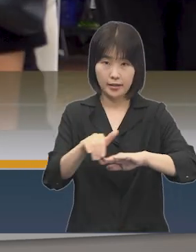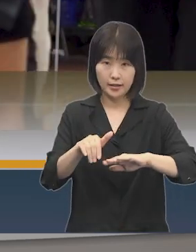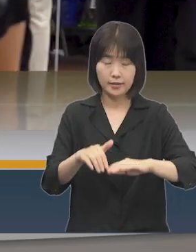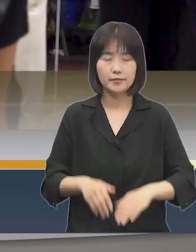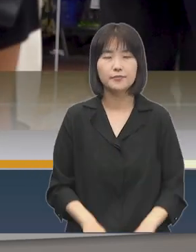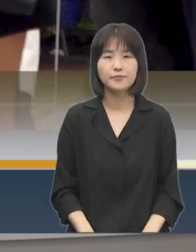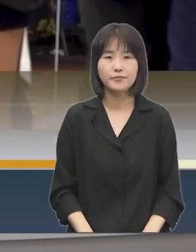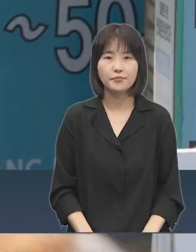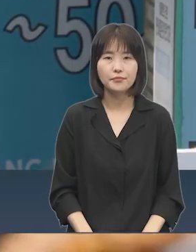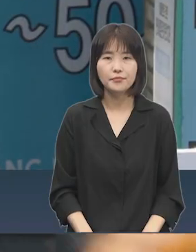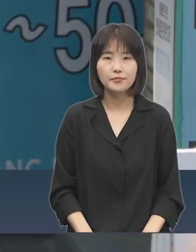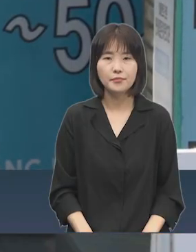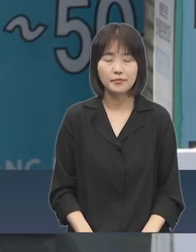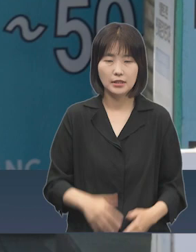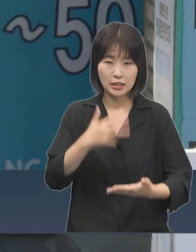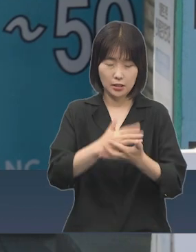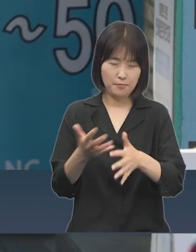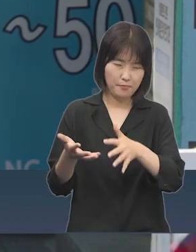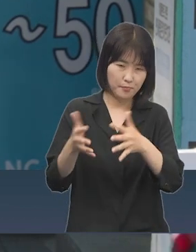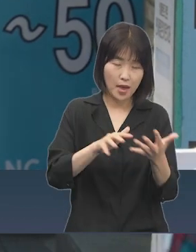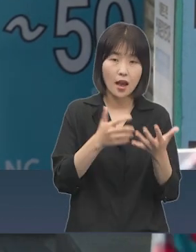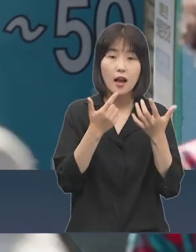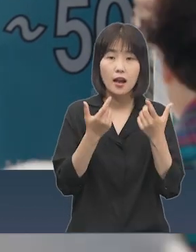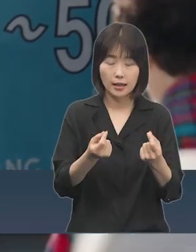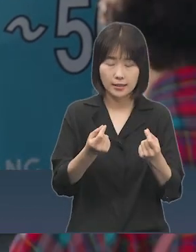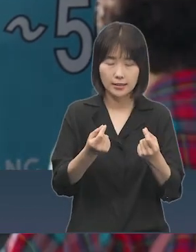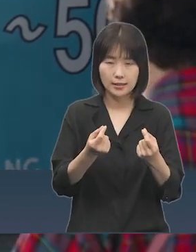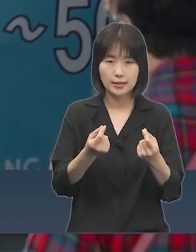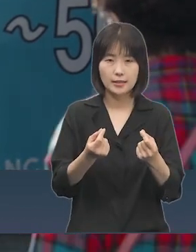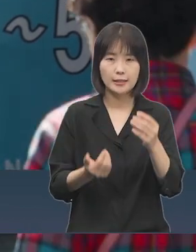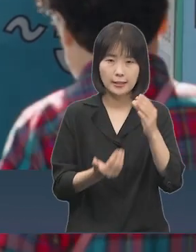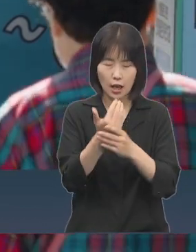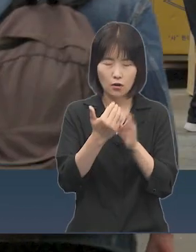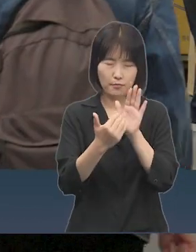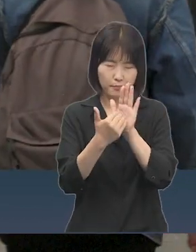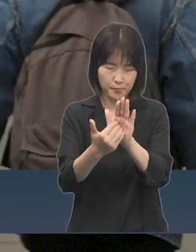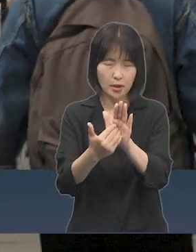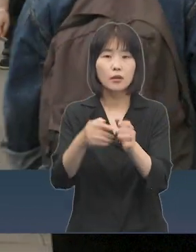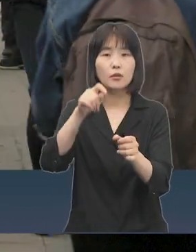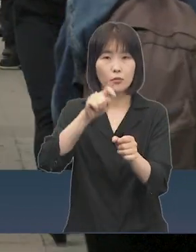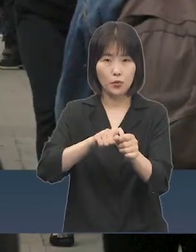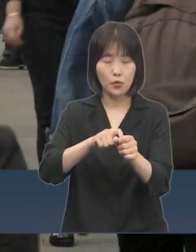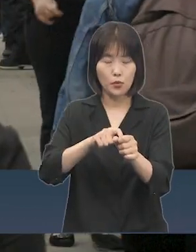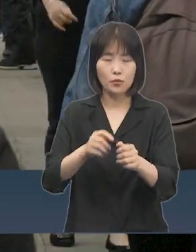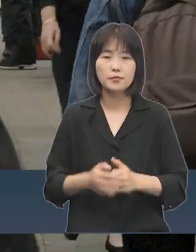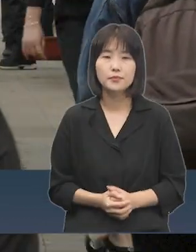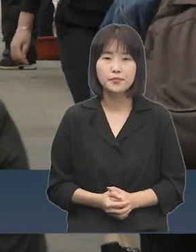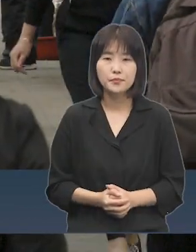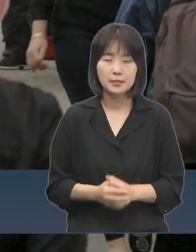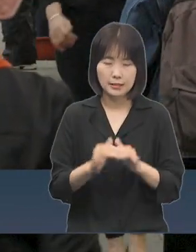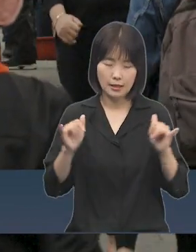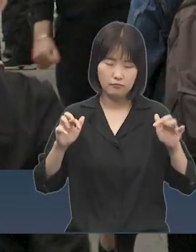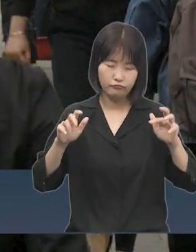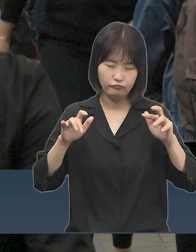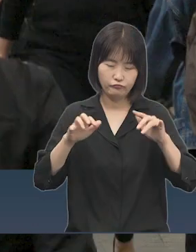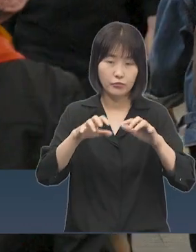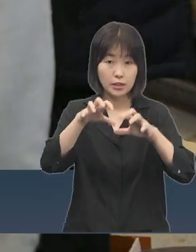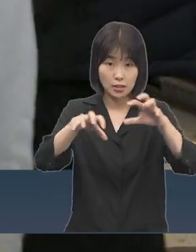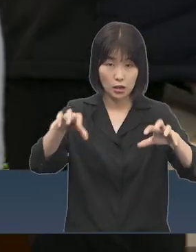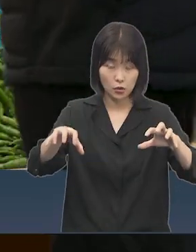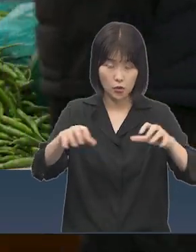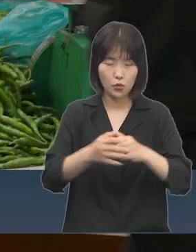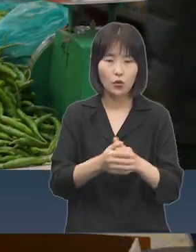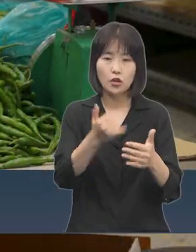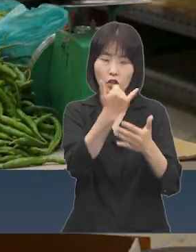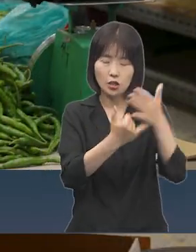예정입니다 군은 이태원 참사와 같은 대규모 임명피해가 발생하지 않도록 관내 임파가